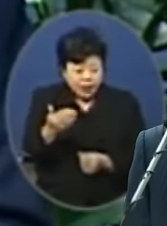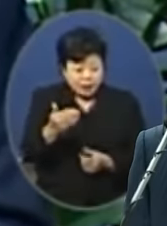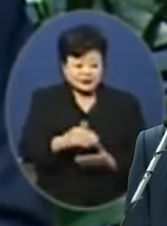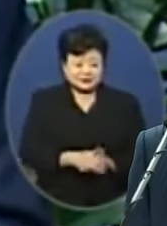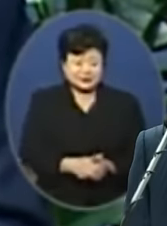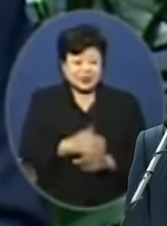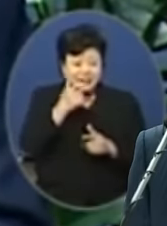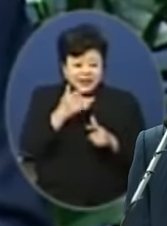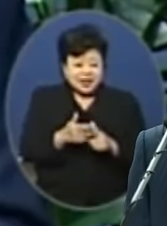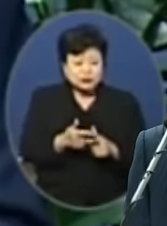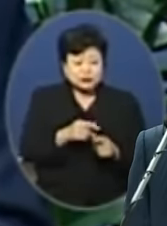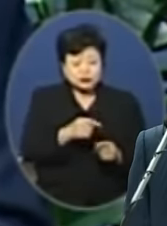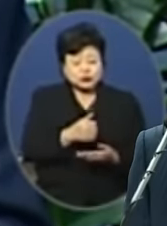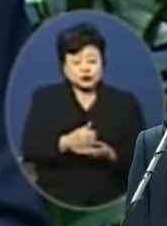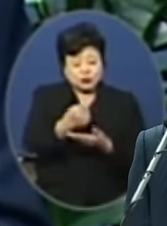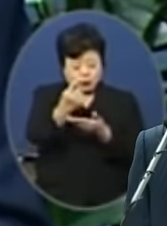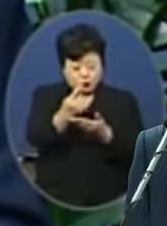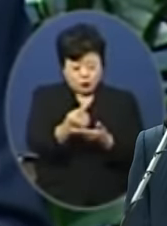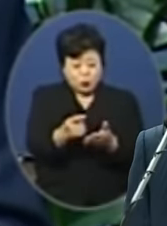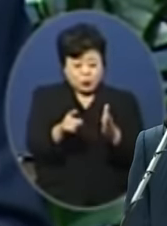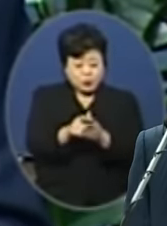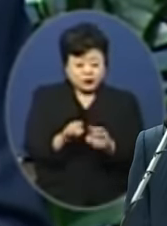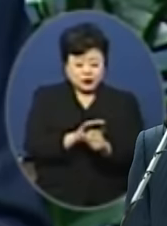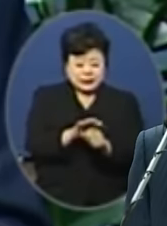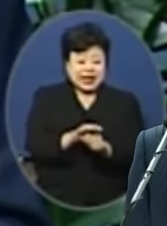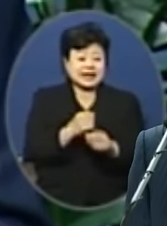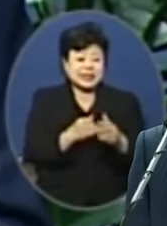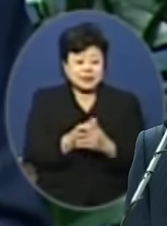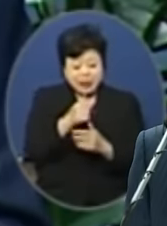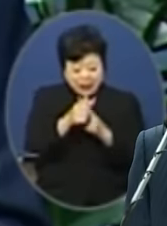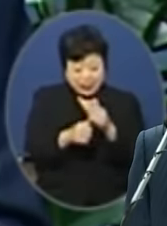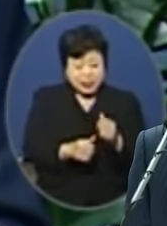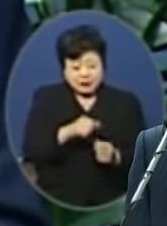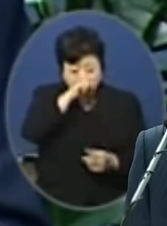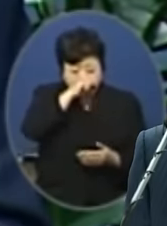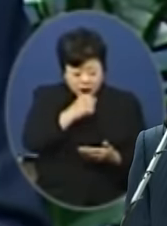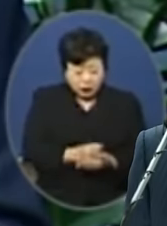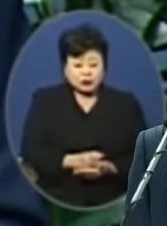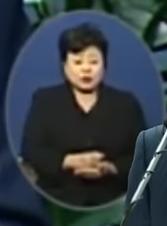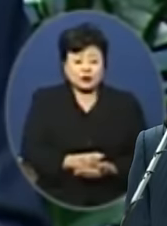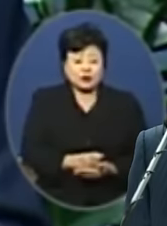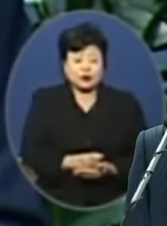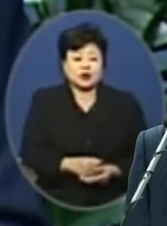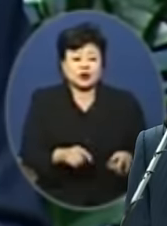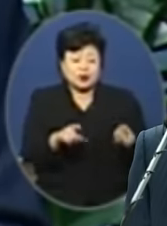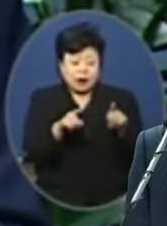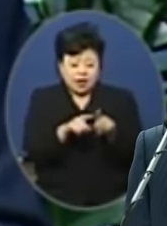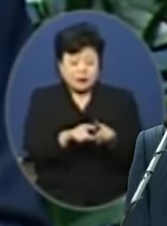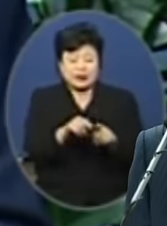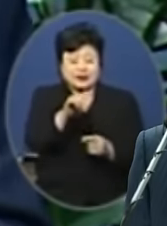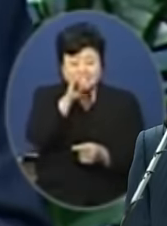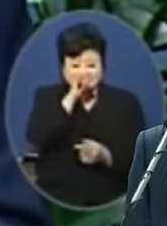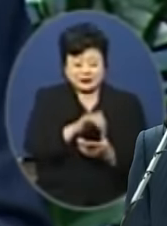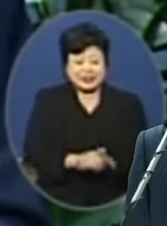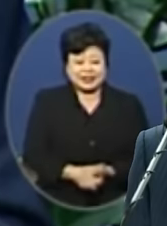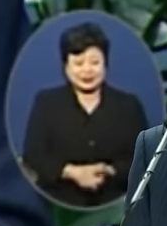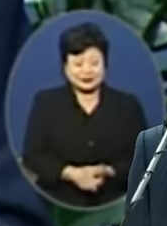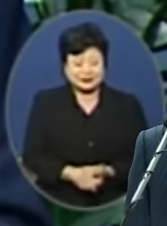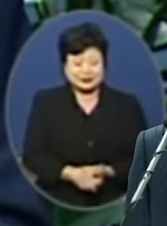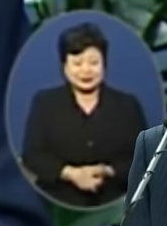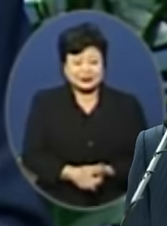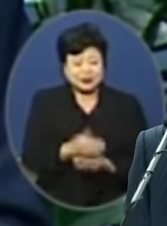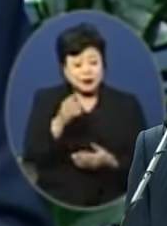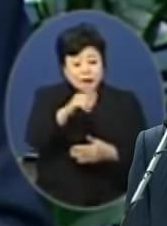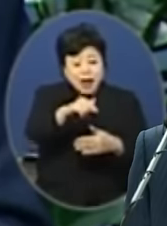여러분은 예수 그리스도를 구주로 믿고 사랑하기 때문에 하나님의 형통하심이 여러분과 같이 있는 것입니다. 그러므로